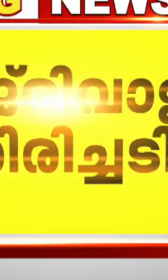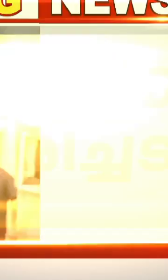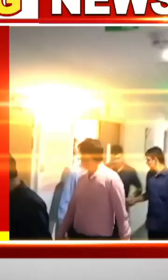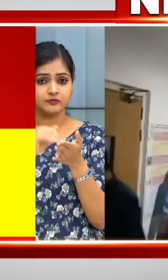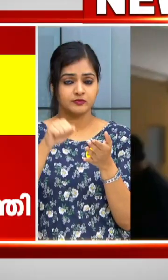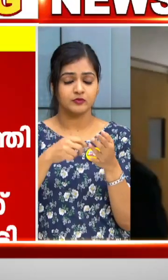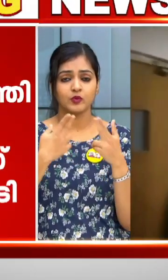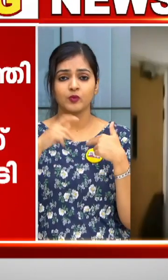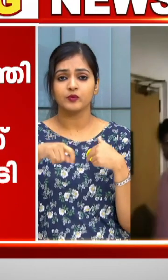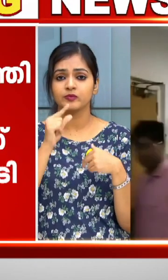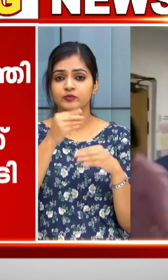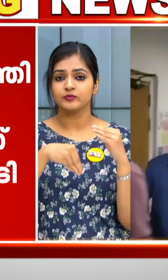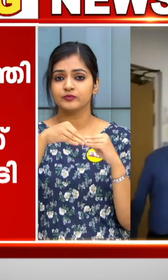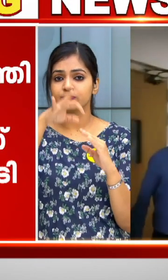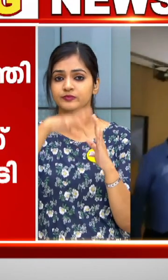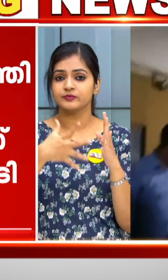കോടതി പറഞ്ഞത്?